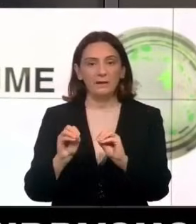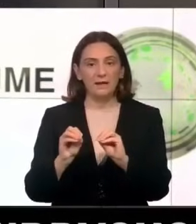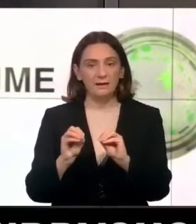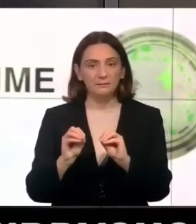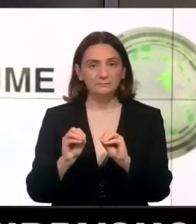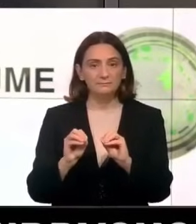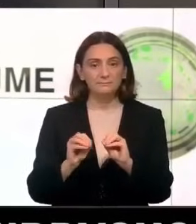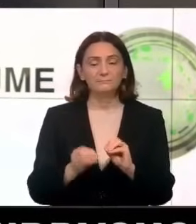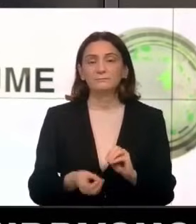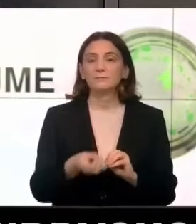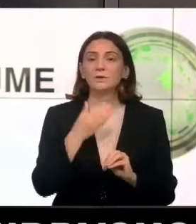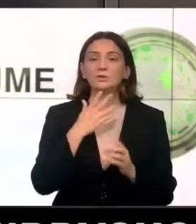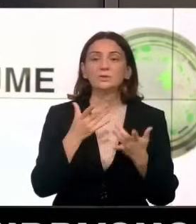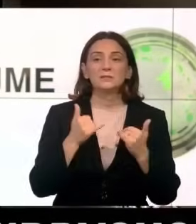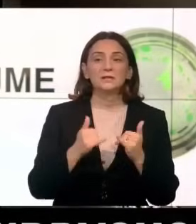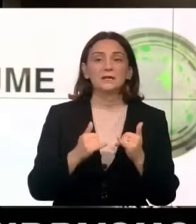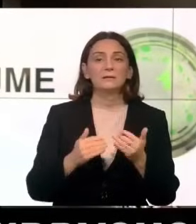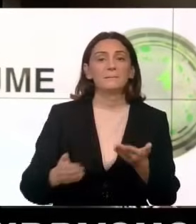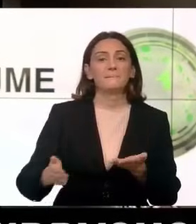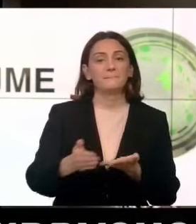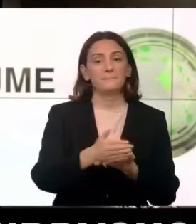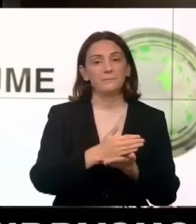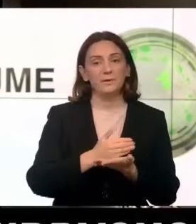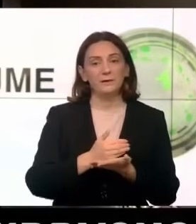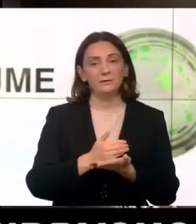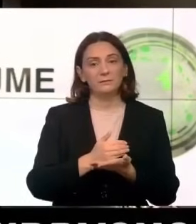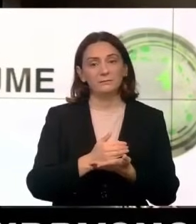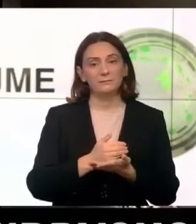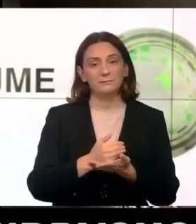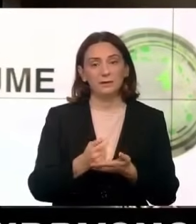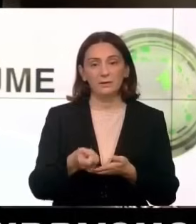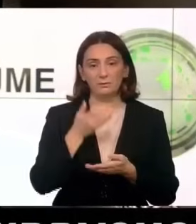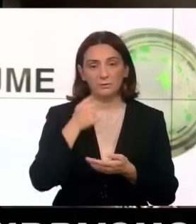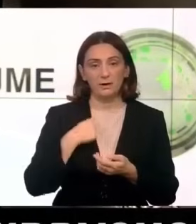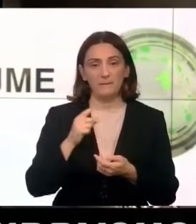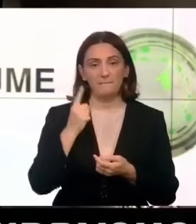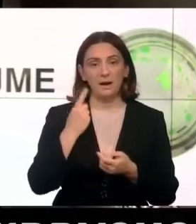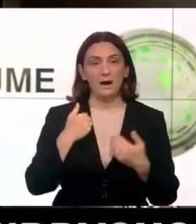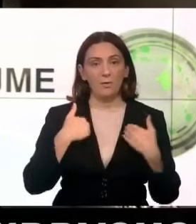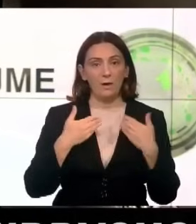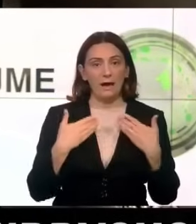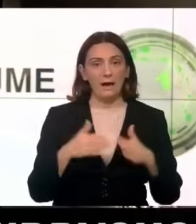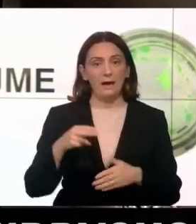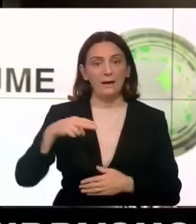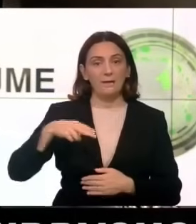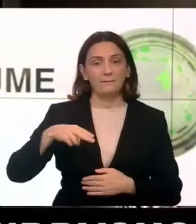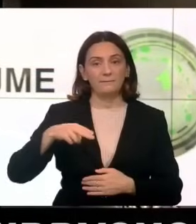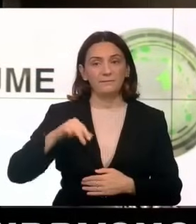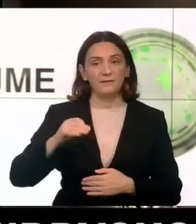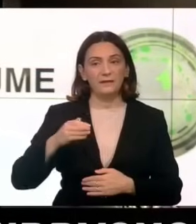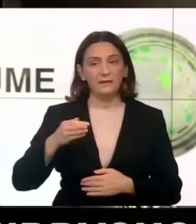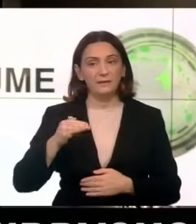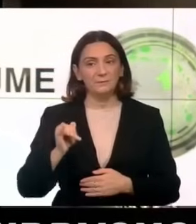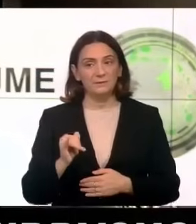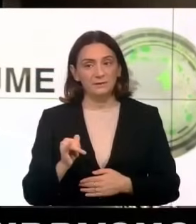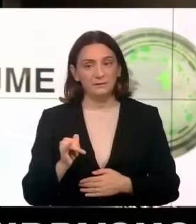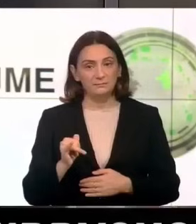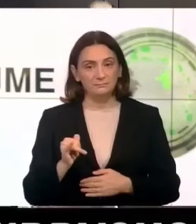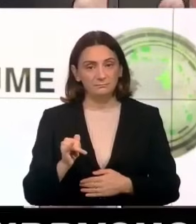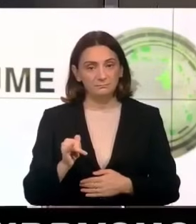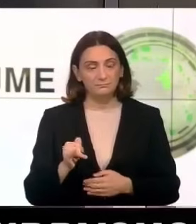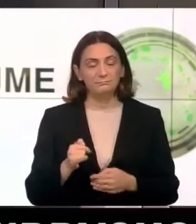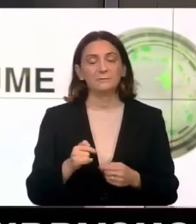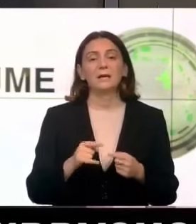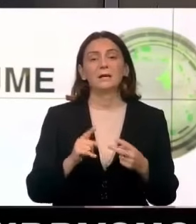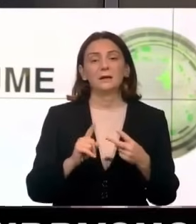që ai ta mbledhin në mënyrë të lishme, të marrë një numër NIPT-i, pa pasur përgjegjësitë financiare që shkojnë me këtë kur është një individ,